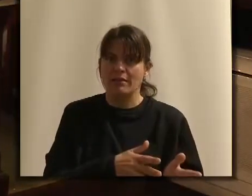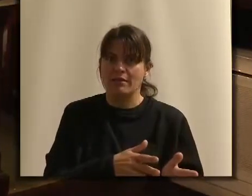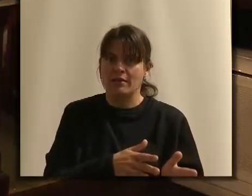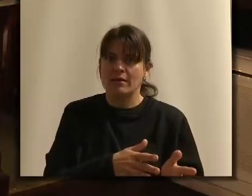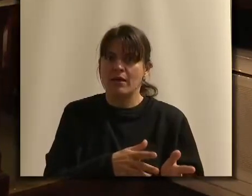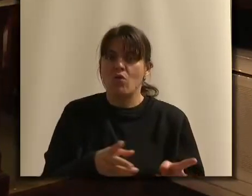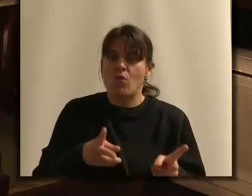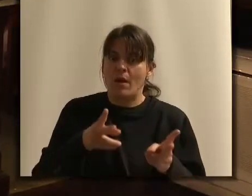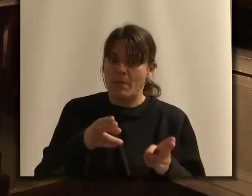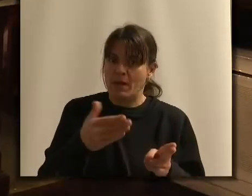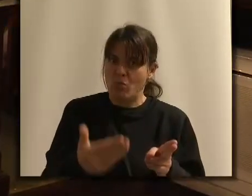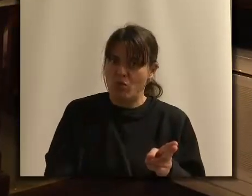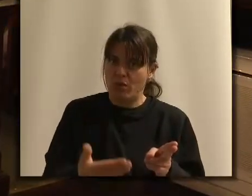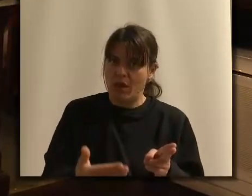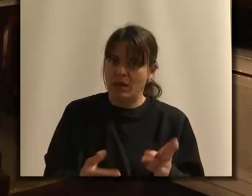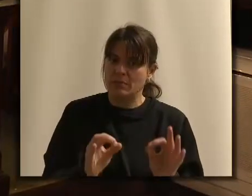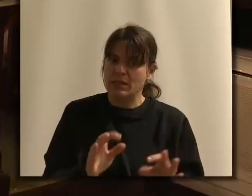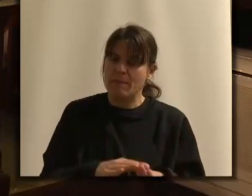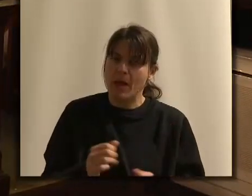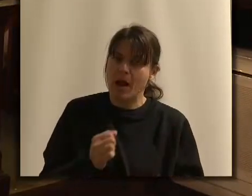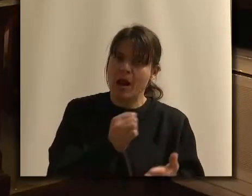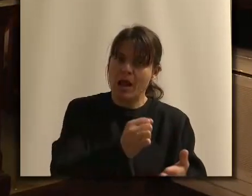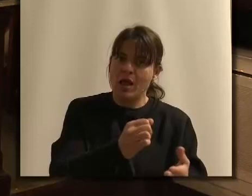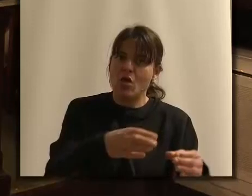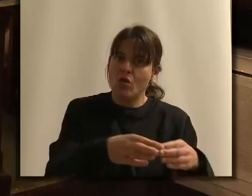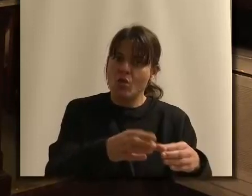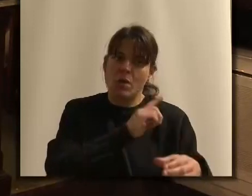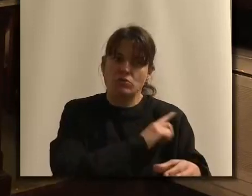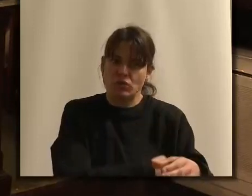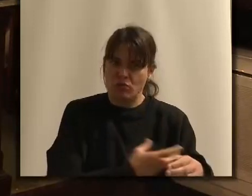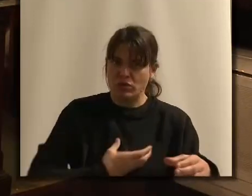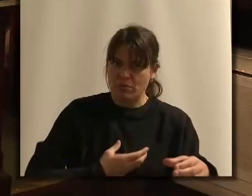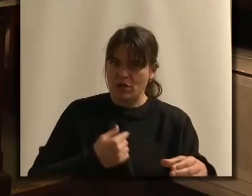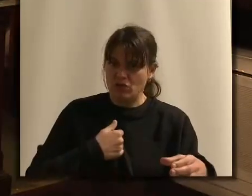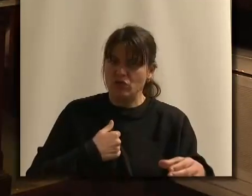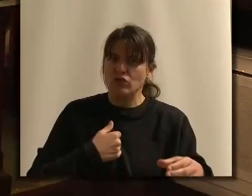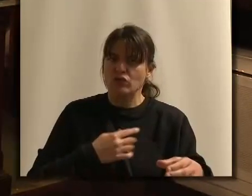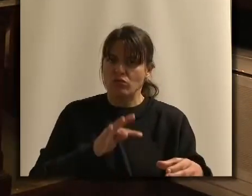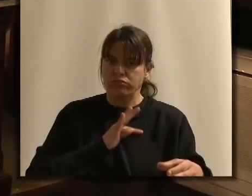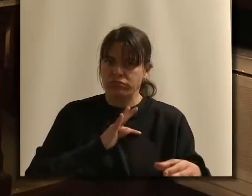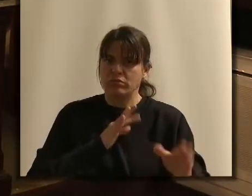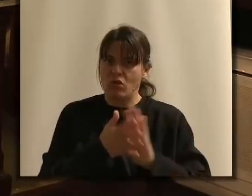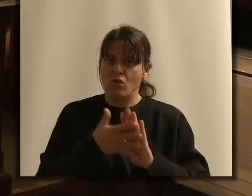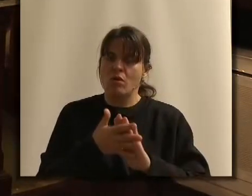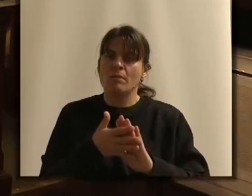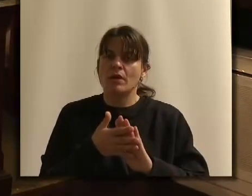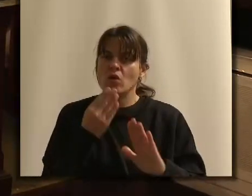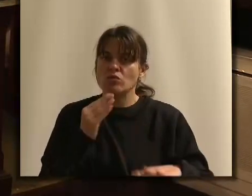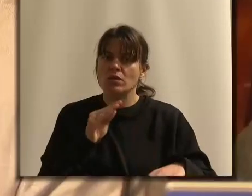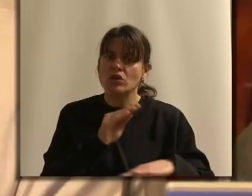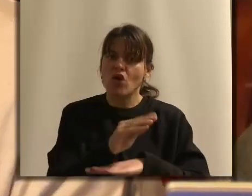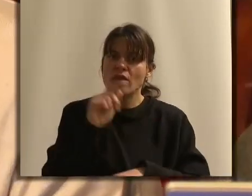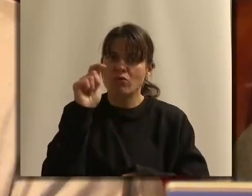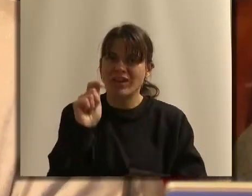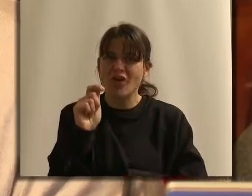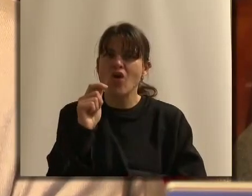d'aquesta partida va amb un equipament esportiu municipal, per això la comento jo, s'ha rebut una subvenció de la Diputació